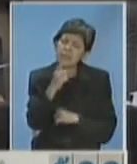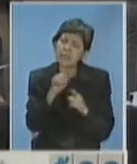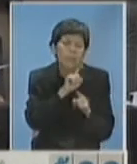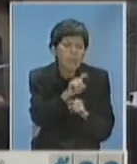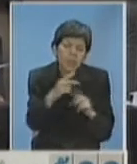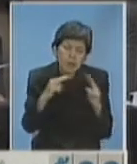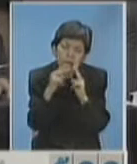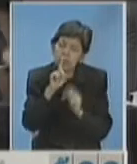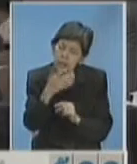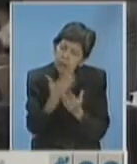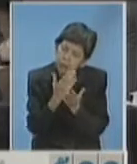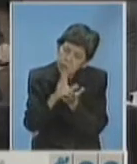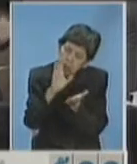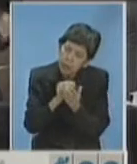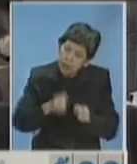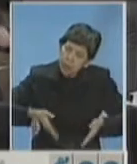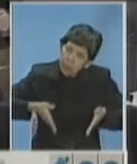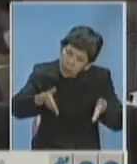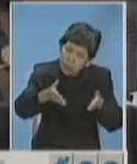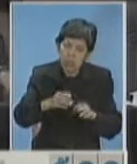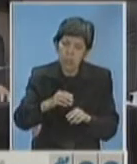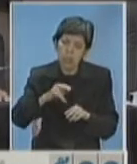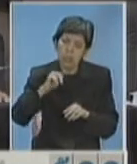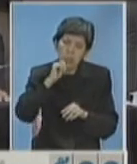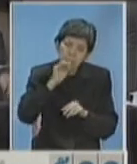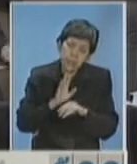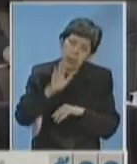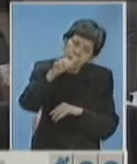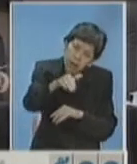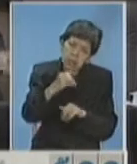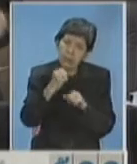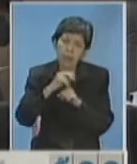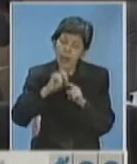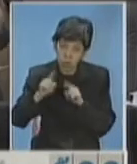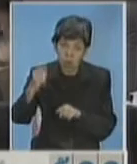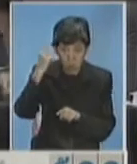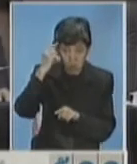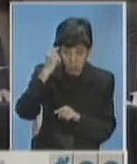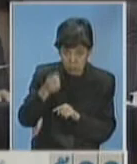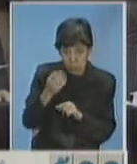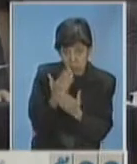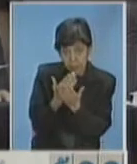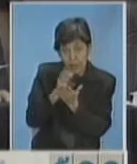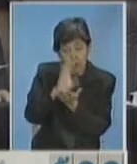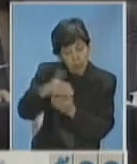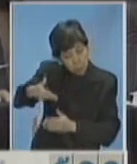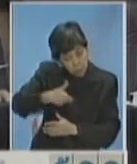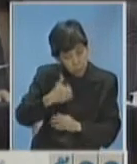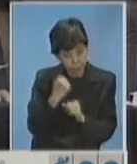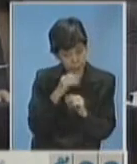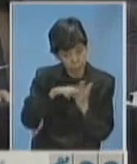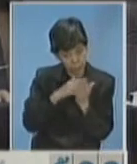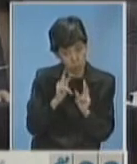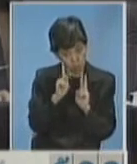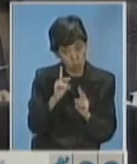ว่าคุณของบสร้างถนนแหล่งน้ำสะพานเนี่ยคุณรู้หรือไม่ว่าในงบประมาณที่ขอมาอยู่ในแผนเงินกู้